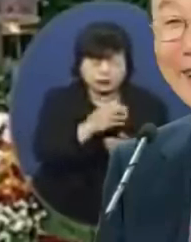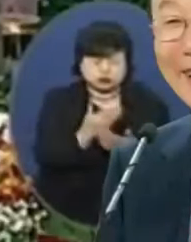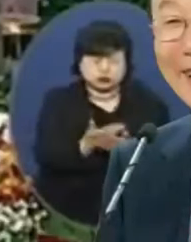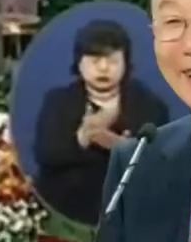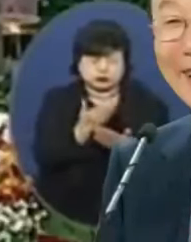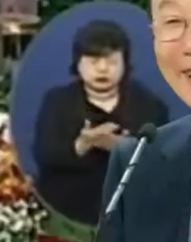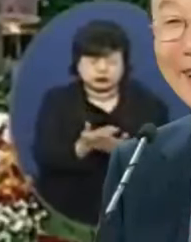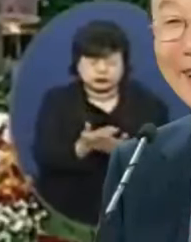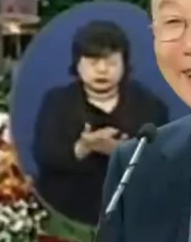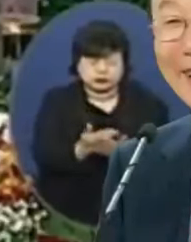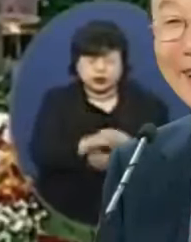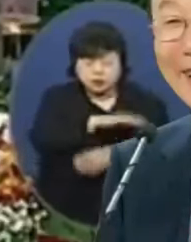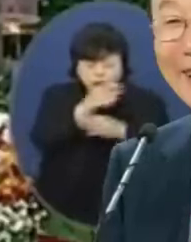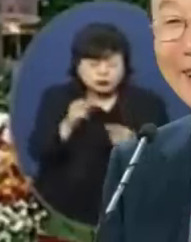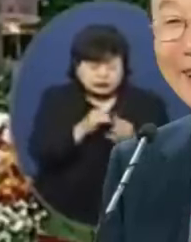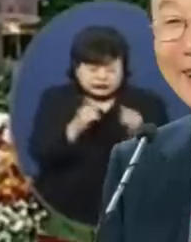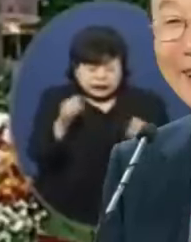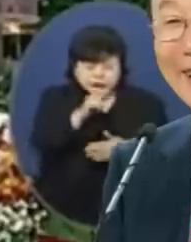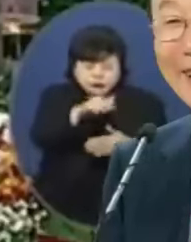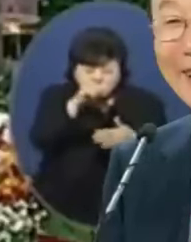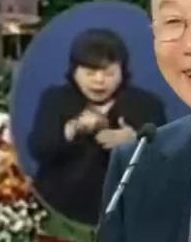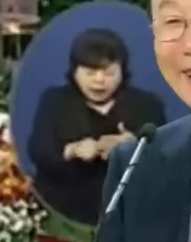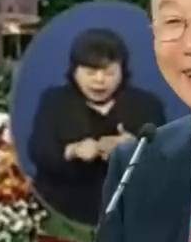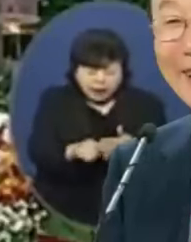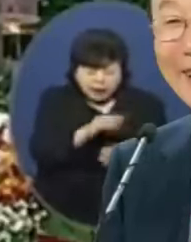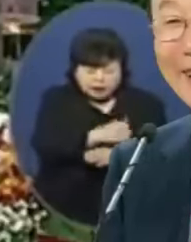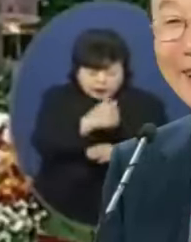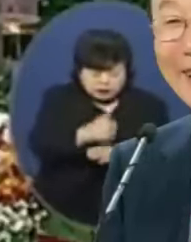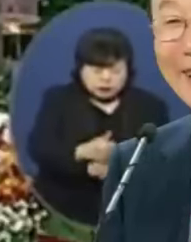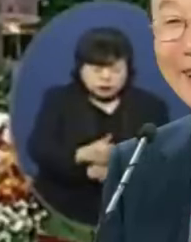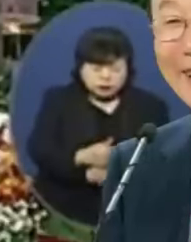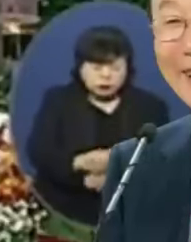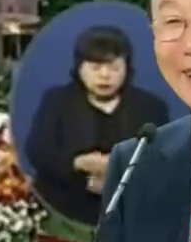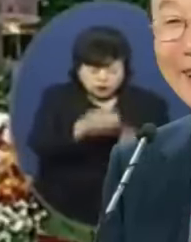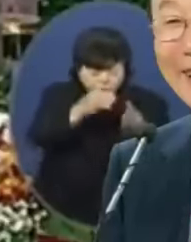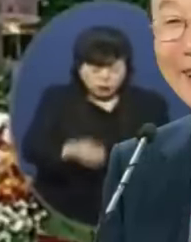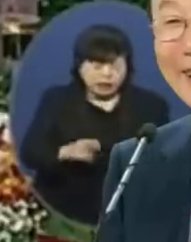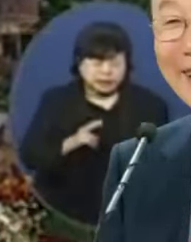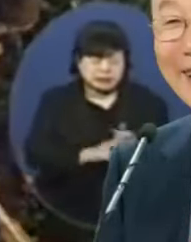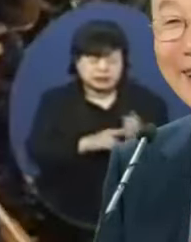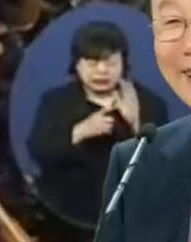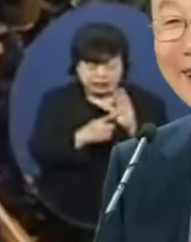도와주시옵소서. 모든 사람들 속에 그리스도로 말미암아 기적이 일어나게